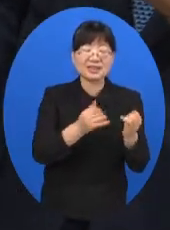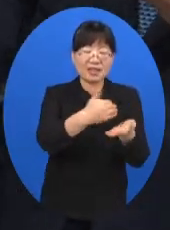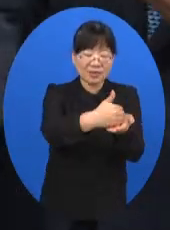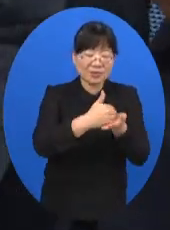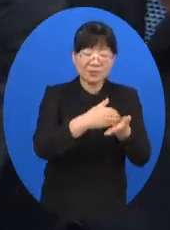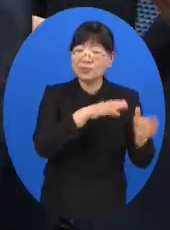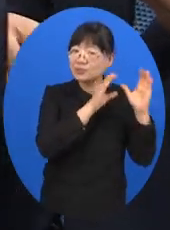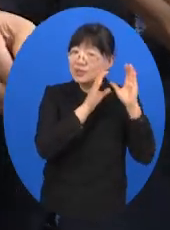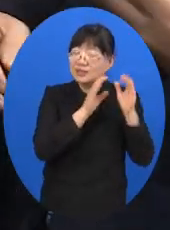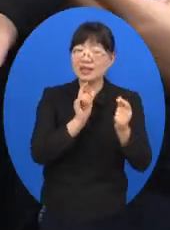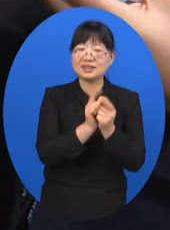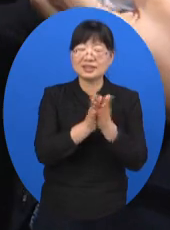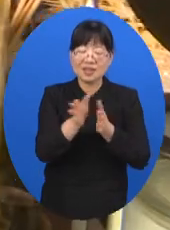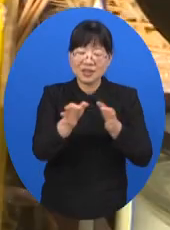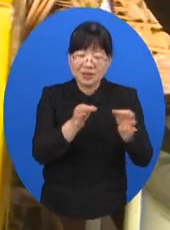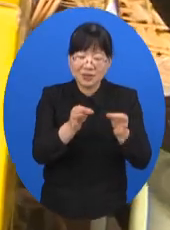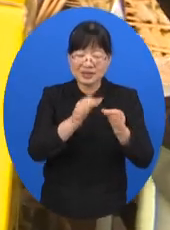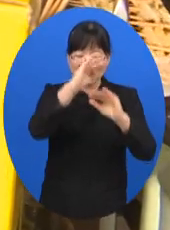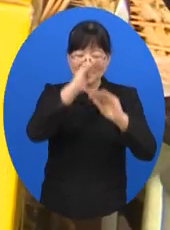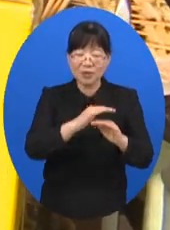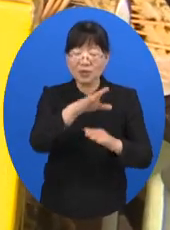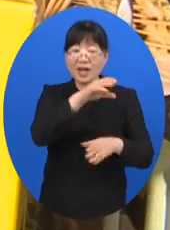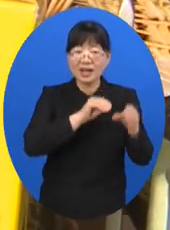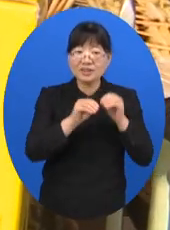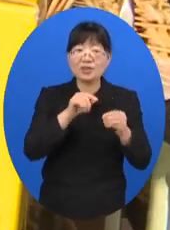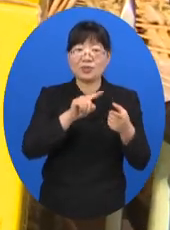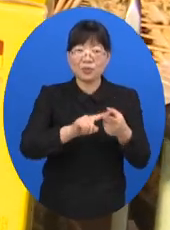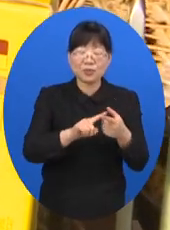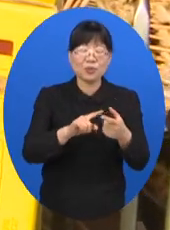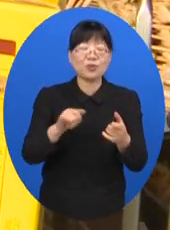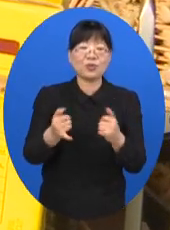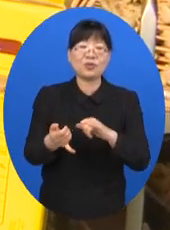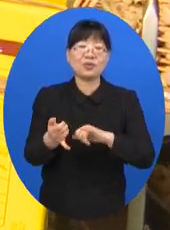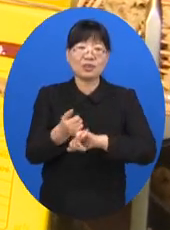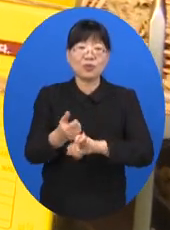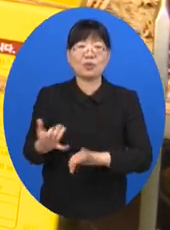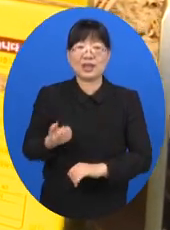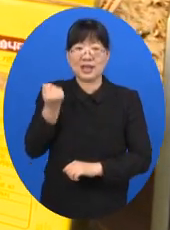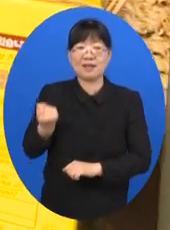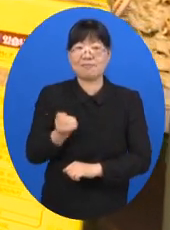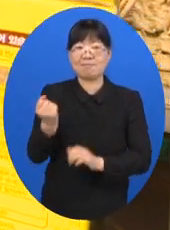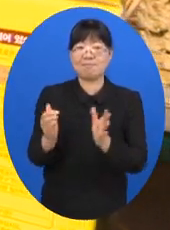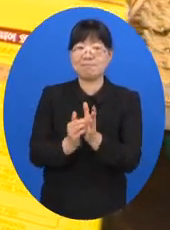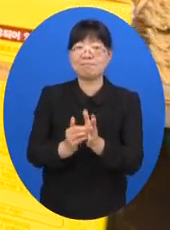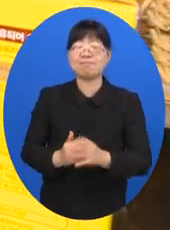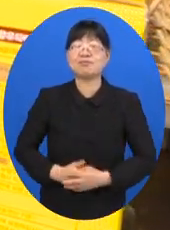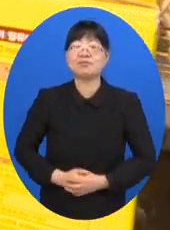실물 경제 상황을 점검하는 일도 빼놓지 않았습니다. 경기지TV 이슬비입니다.